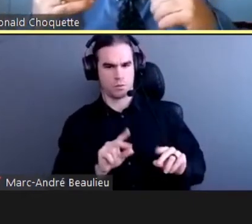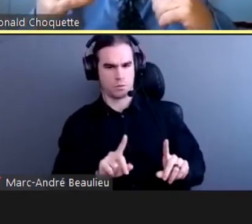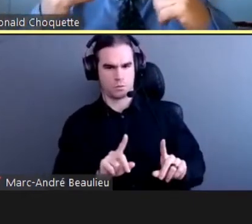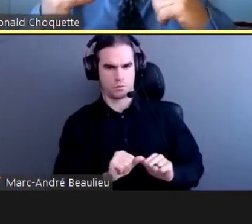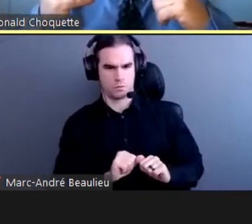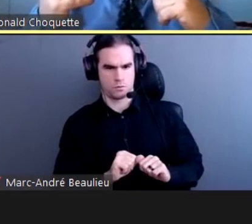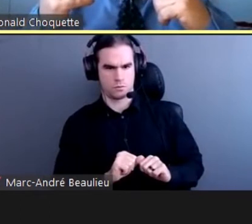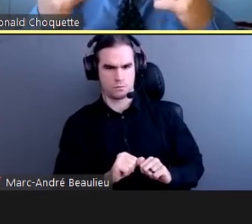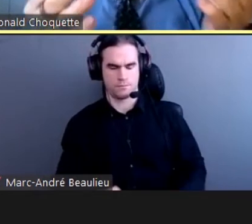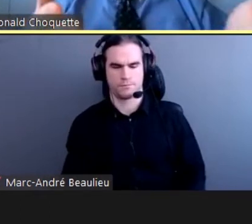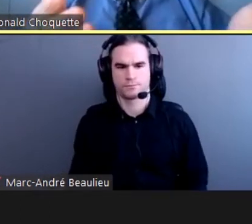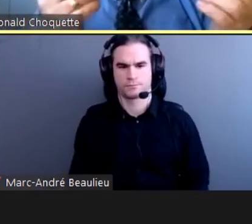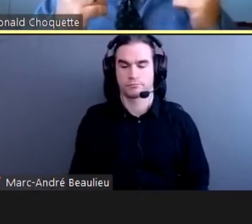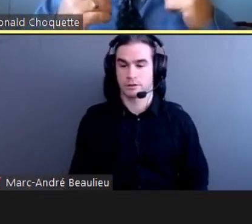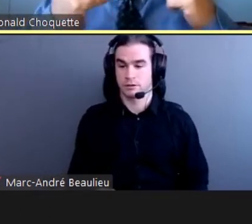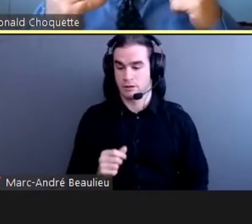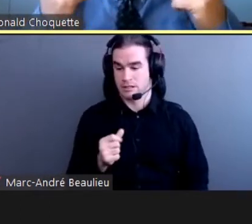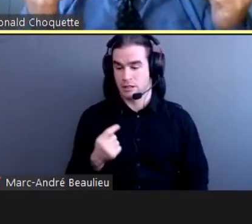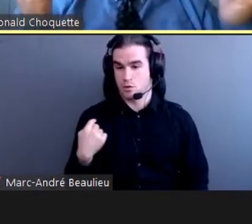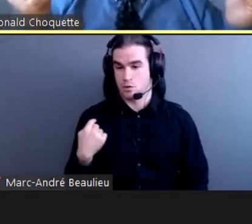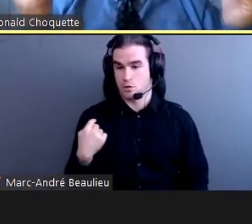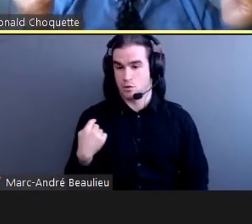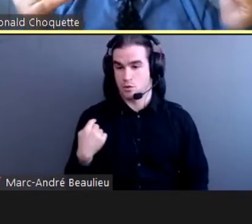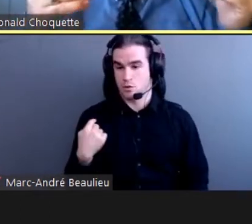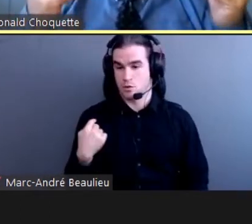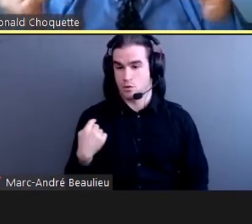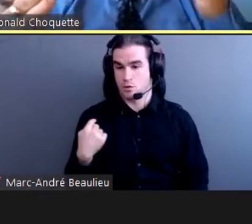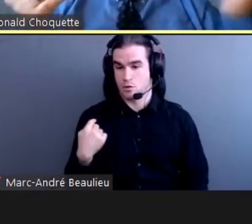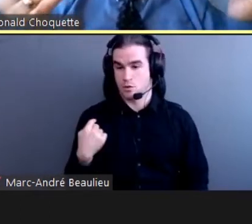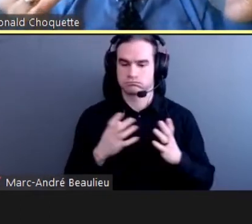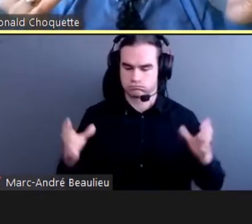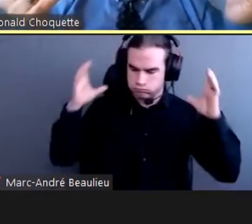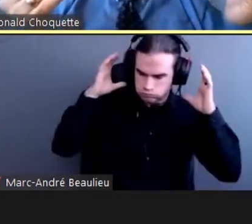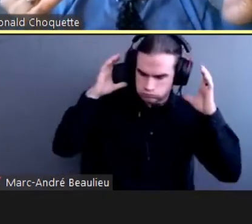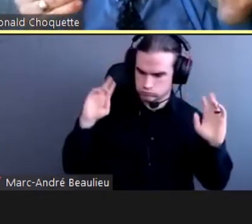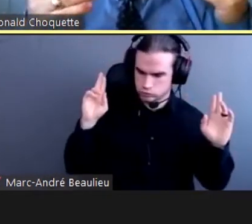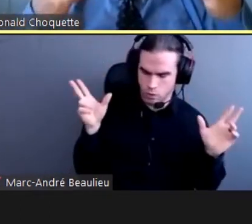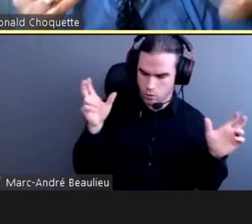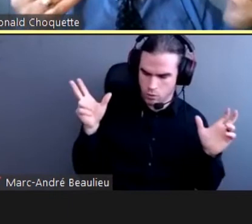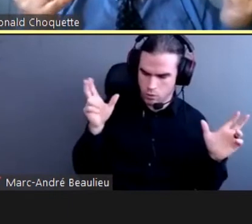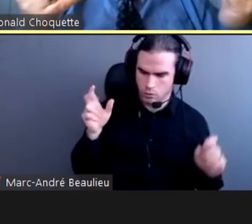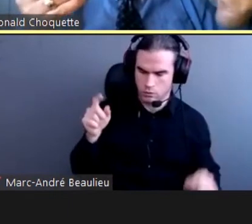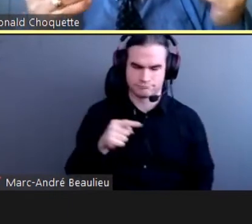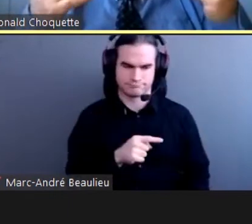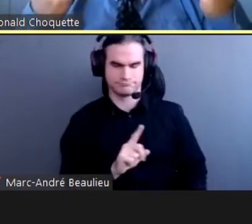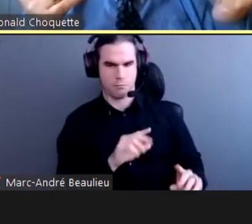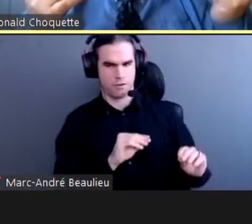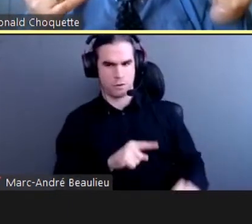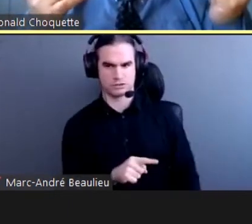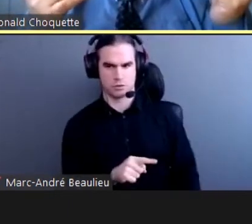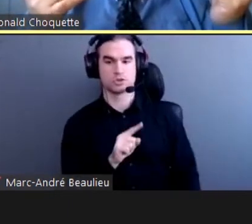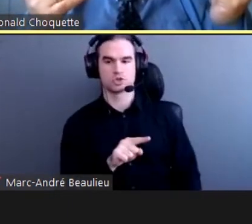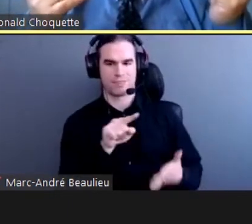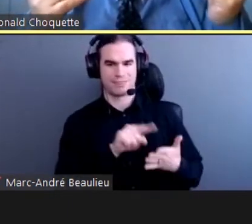OK? Comme je viens de le demander, si on vous a juste mis des écouteurs puis vous faites entendre des sons, ce n'est pas une évaluation,